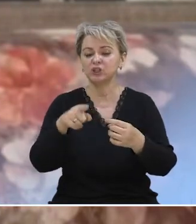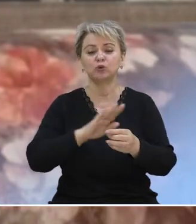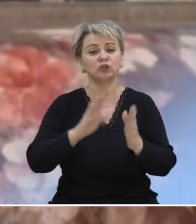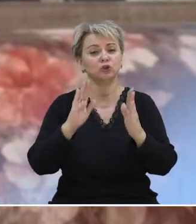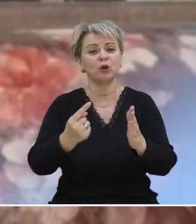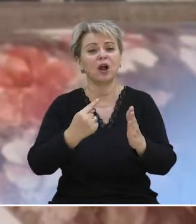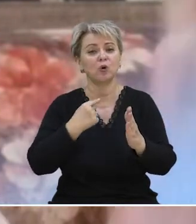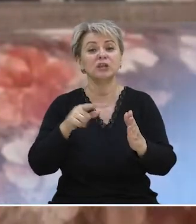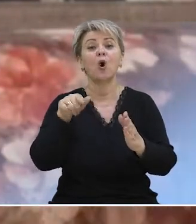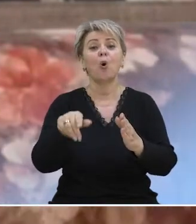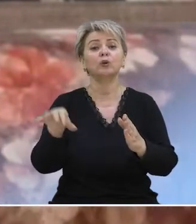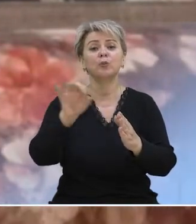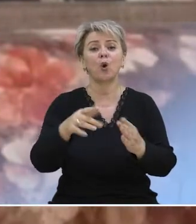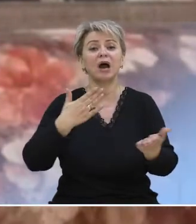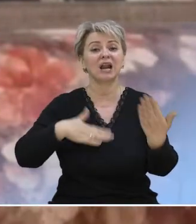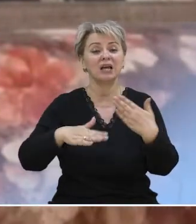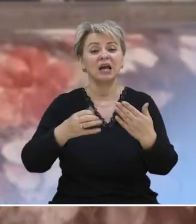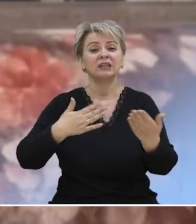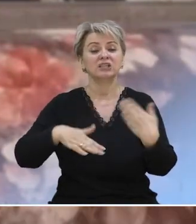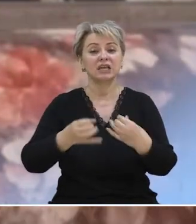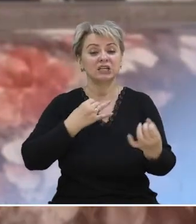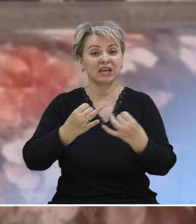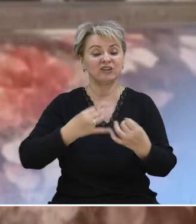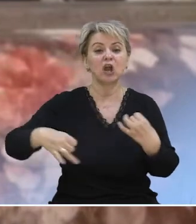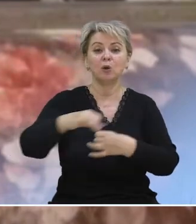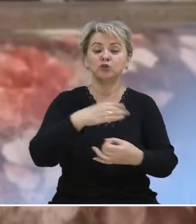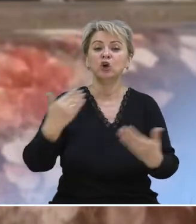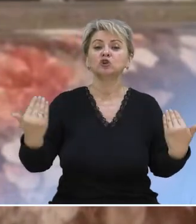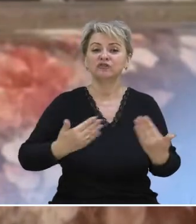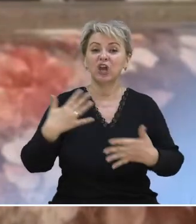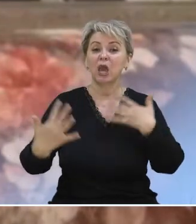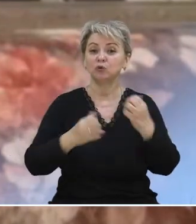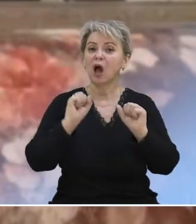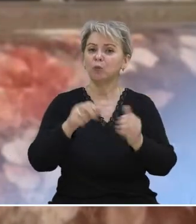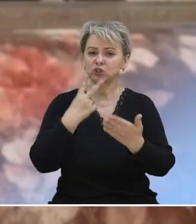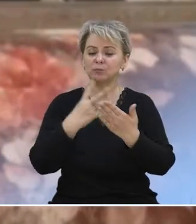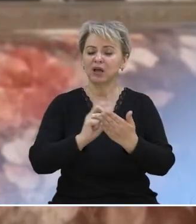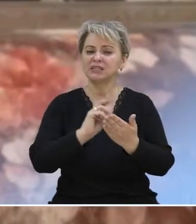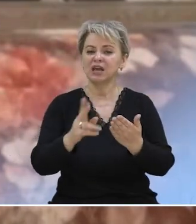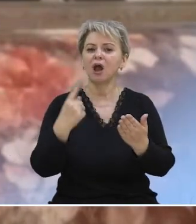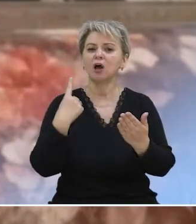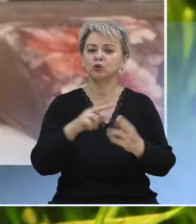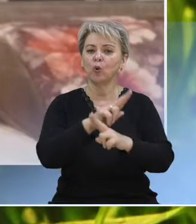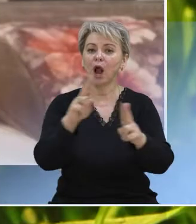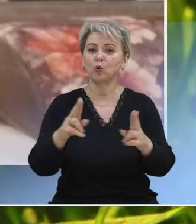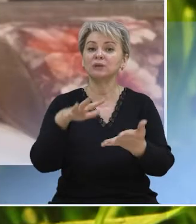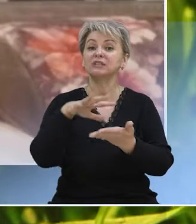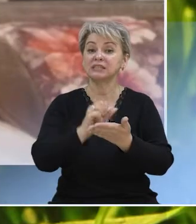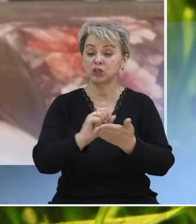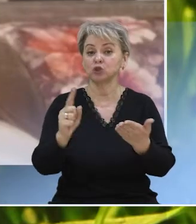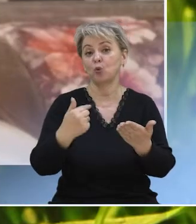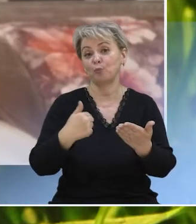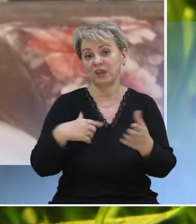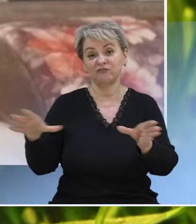про голос и речь, он еще и про радость человеческого общения, про живые эмоции. Ань, а можете показать хотя бы одно